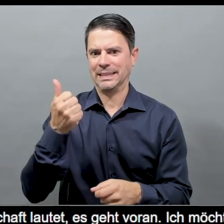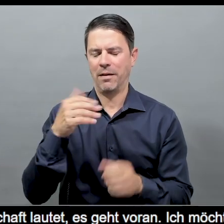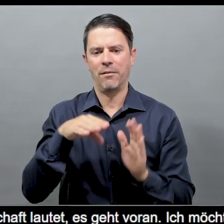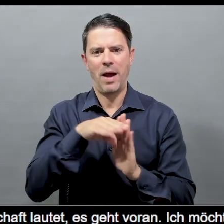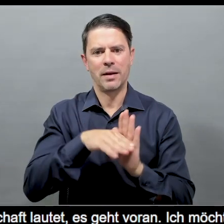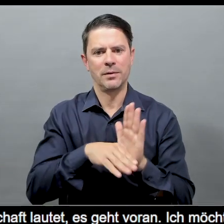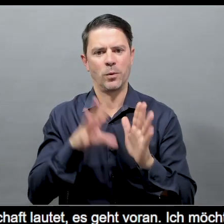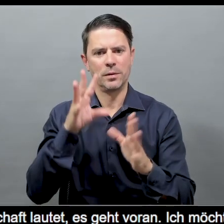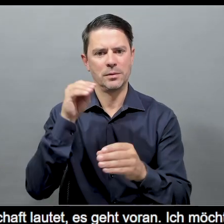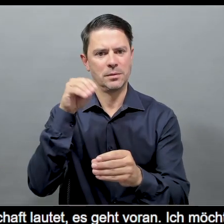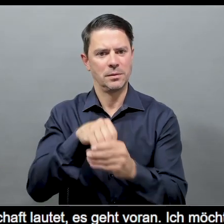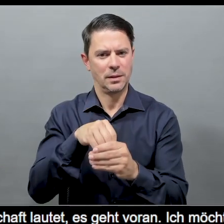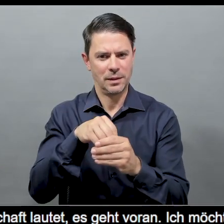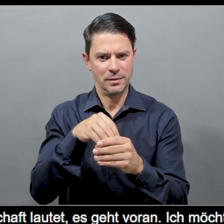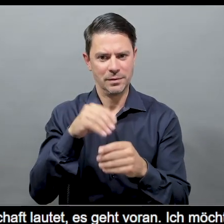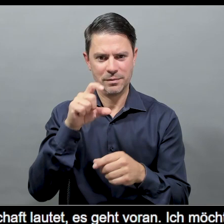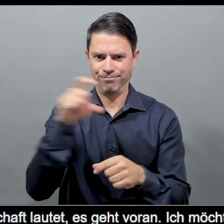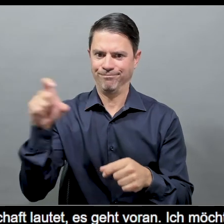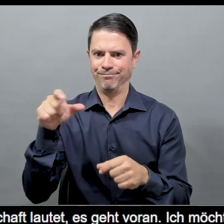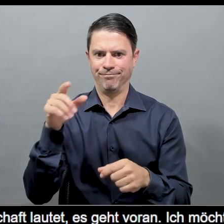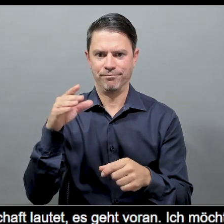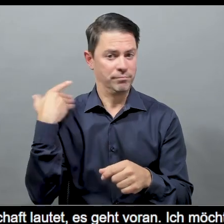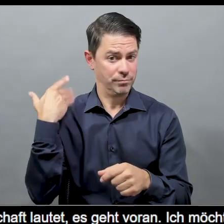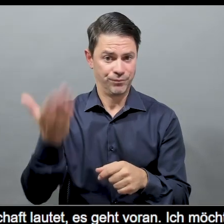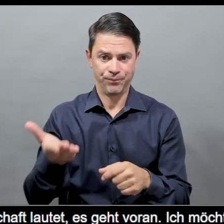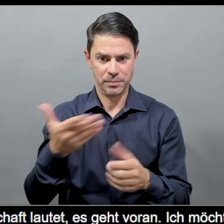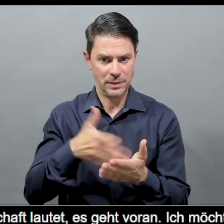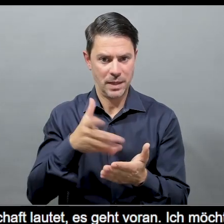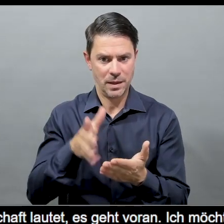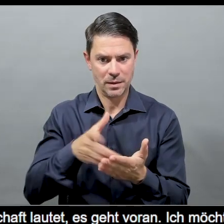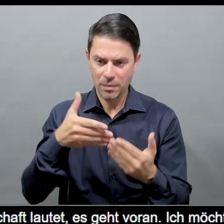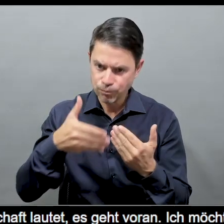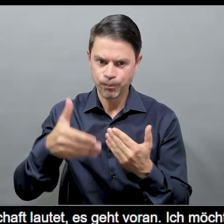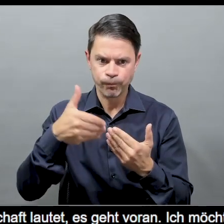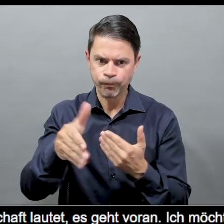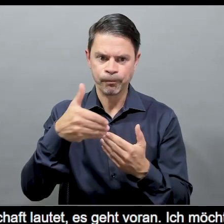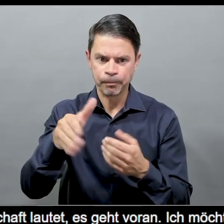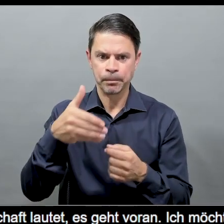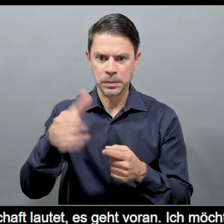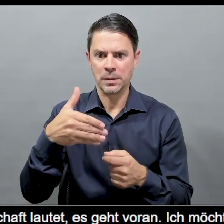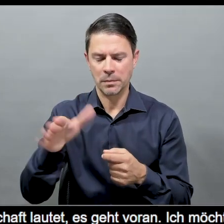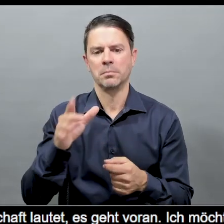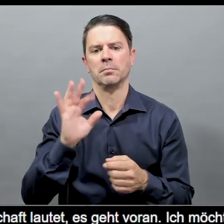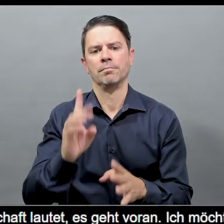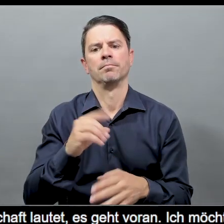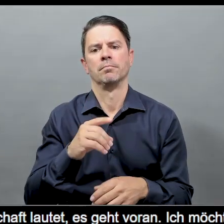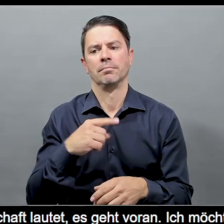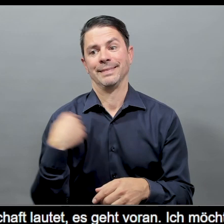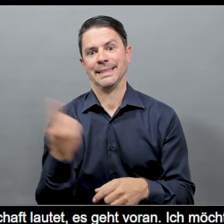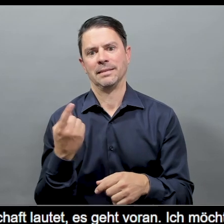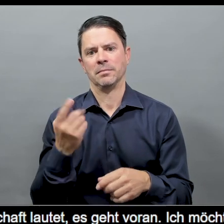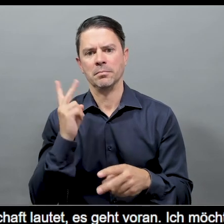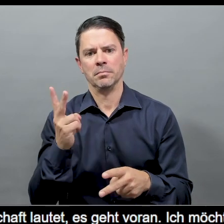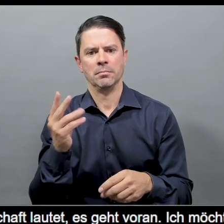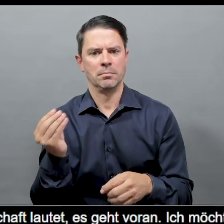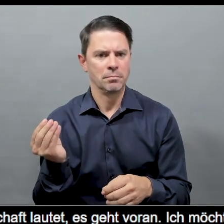noch machen wir Lockerungen. Im Wesentlichen heißt es, es wird im ÖPNV, im öffentlichen Personennahverkehr, weiterhin